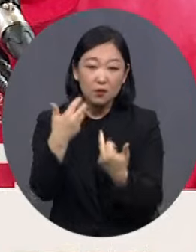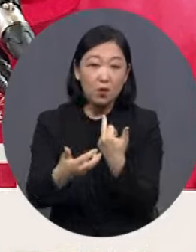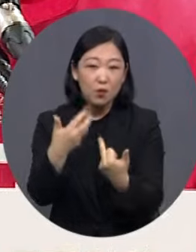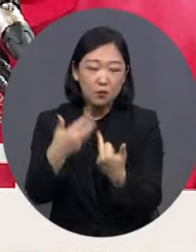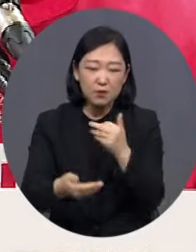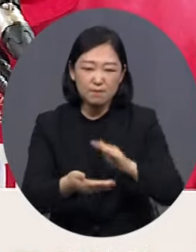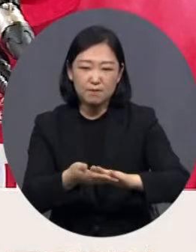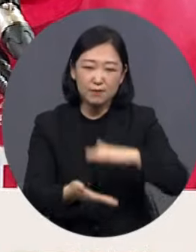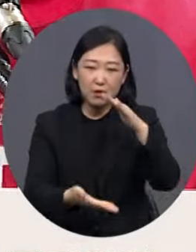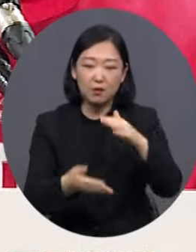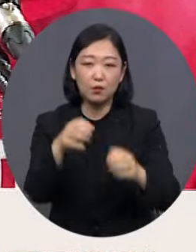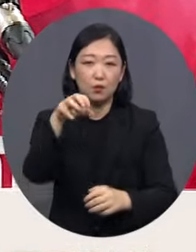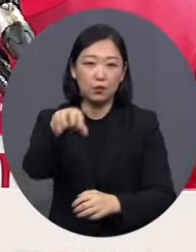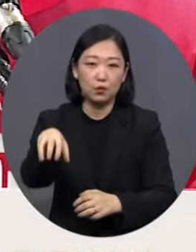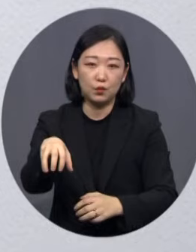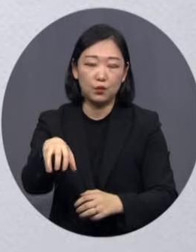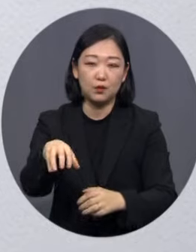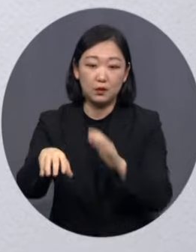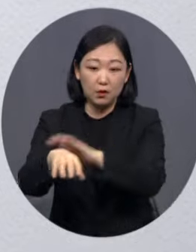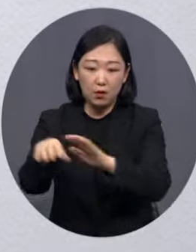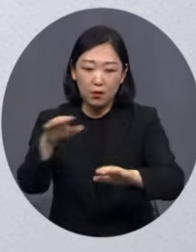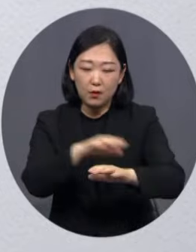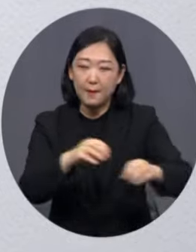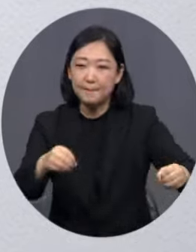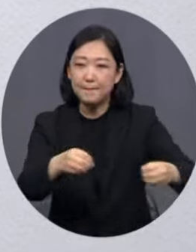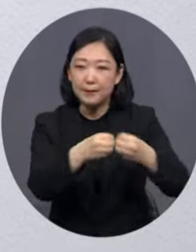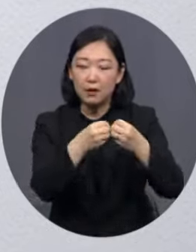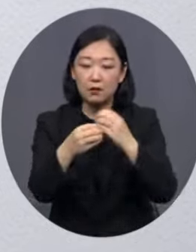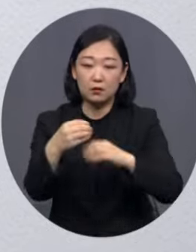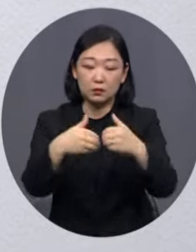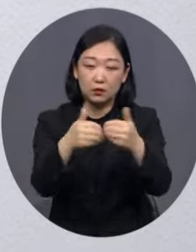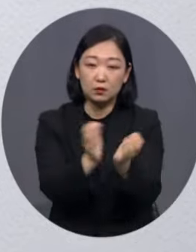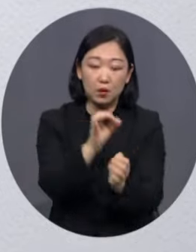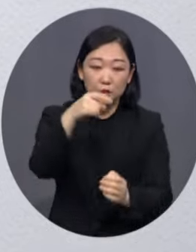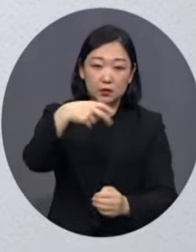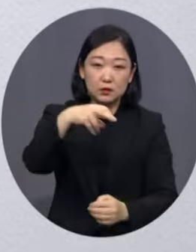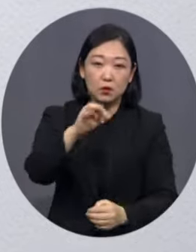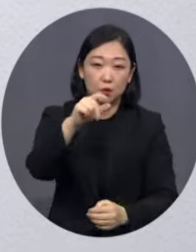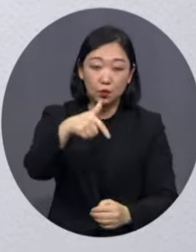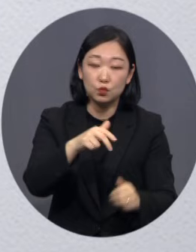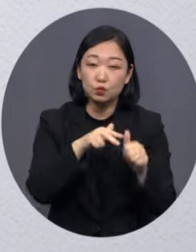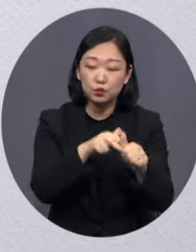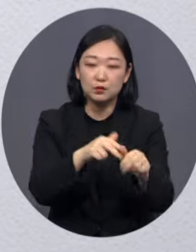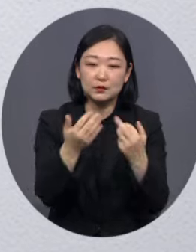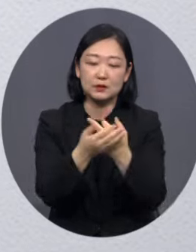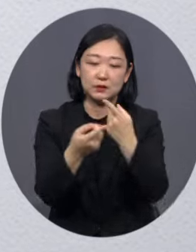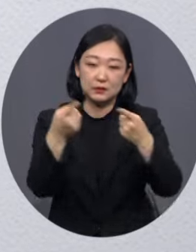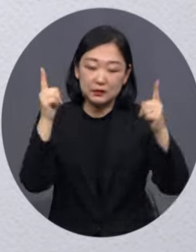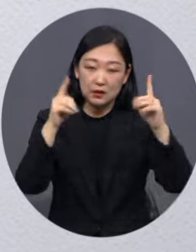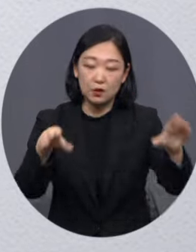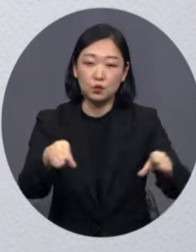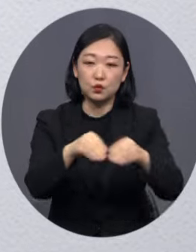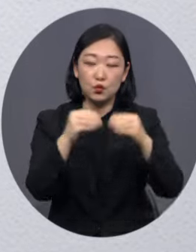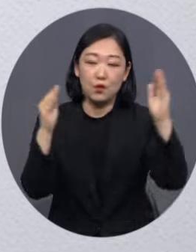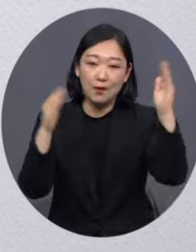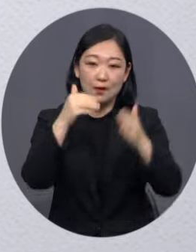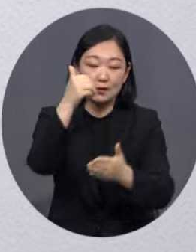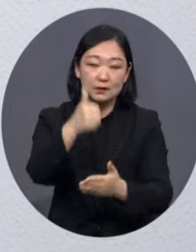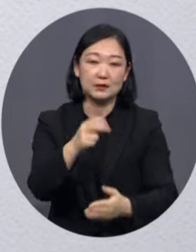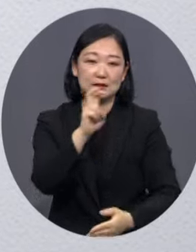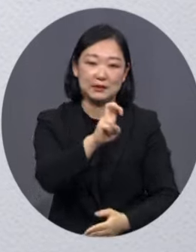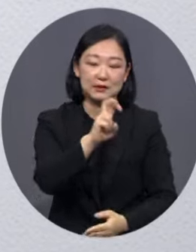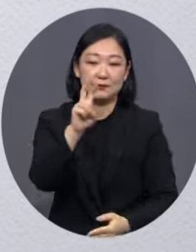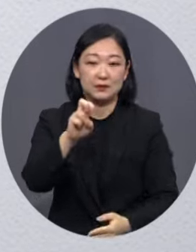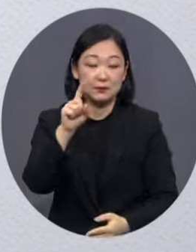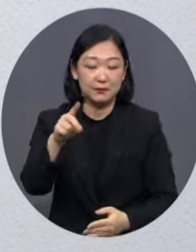선거구도 여야 맞대결입니다 더불어민주당 위성곤 후보는 제주대학교 총학생 회장을 거쳐 제 20대와